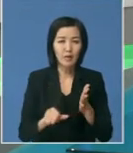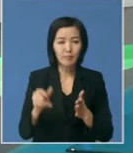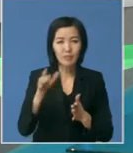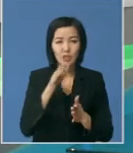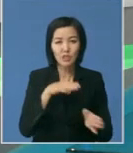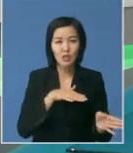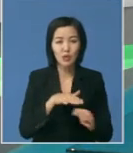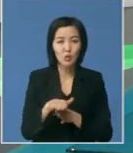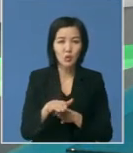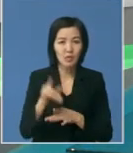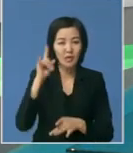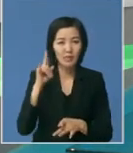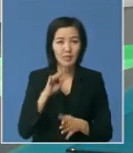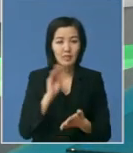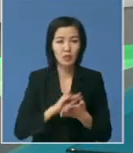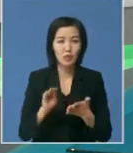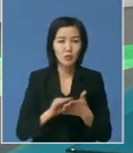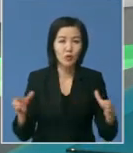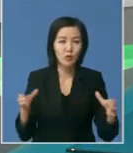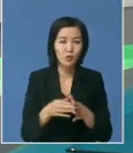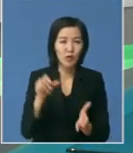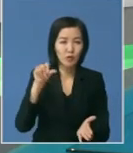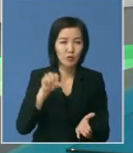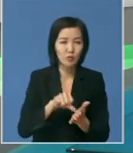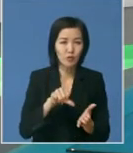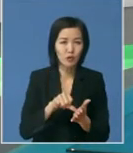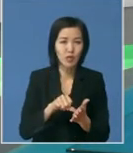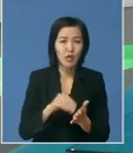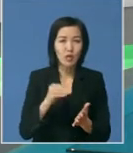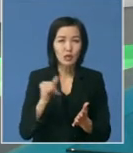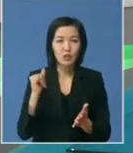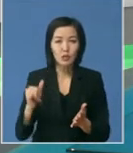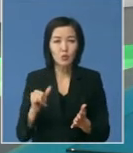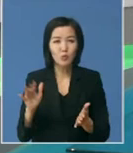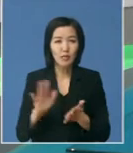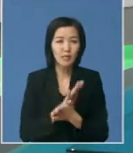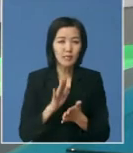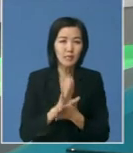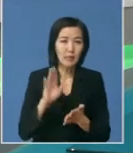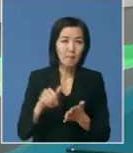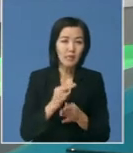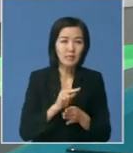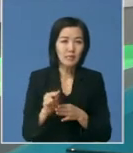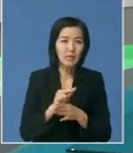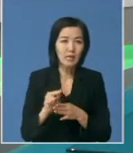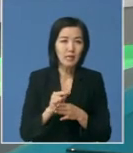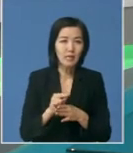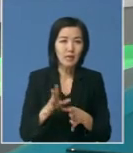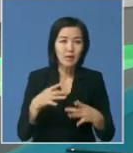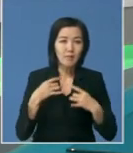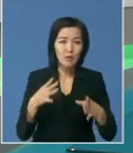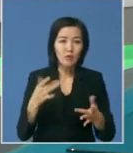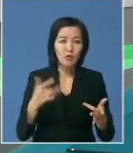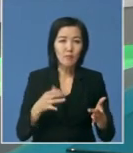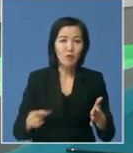Қазақстан жазушылар одағының мүшесі, облыстық Жетісу газеті бас редактор орынбасарының мерейтойы туған өлкесі Жамбыл ауданында дүркіреп